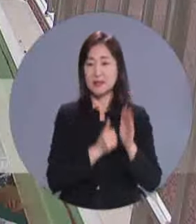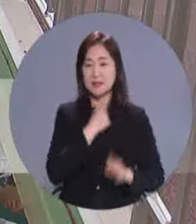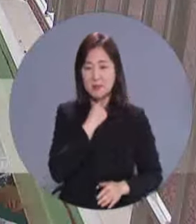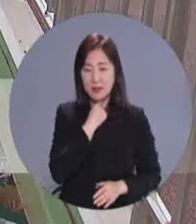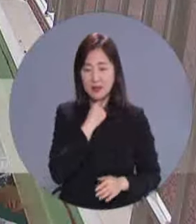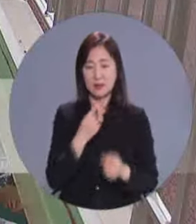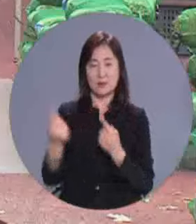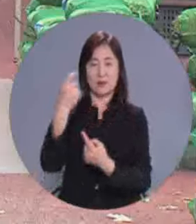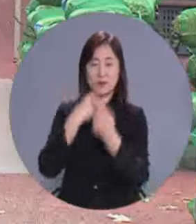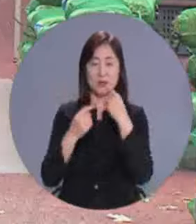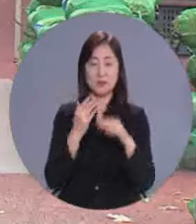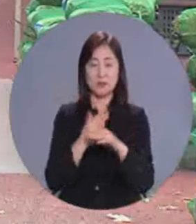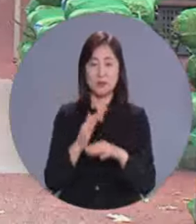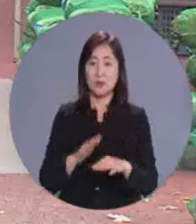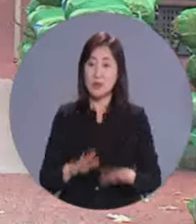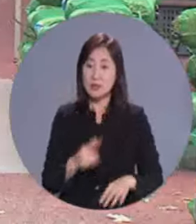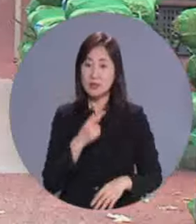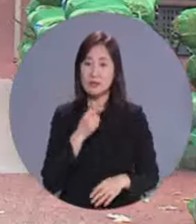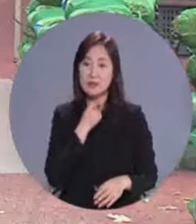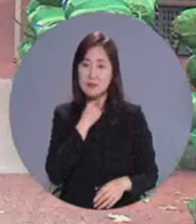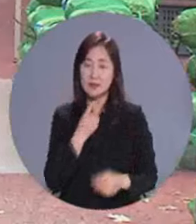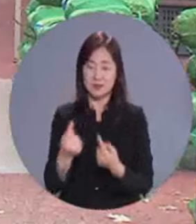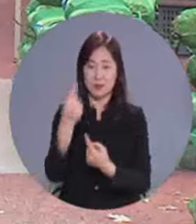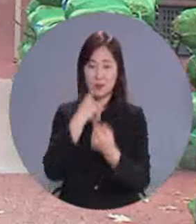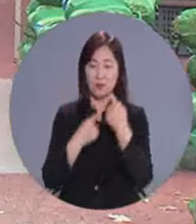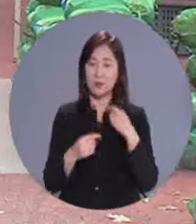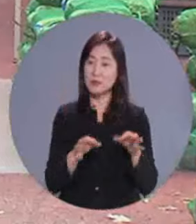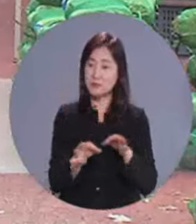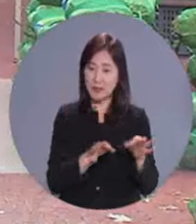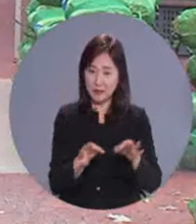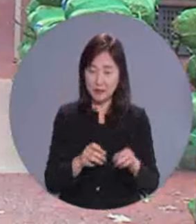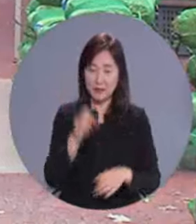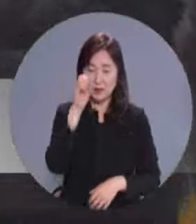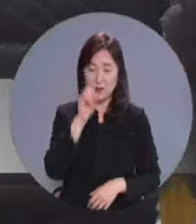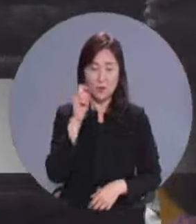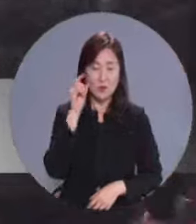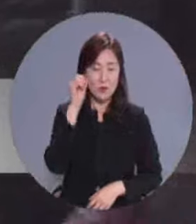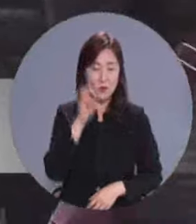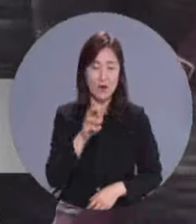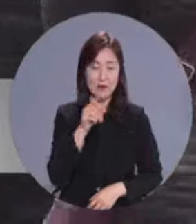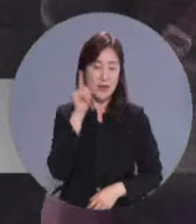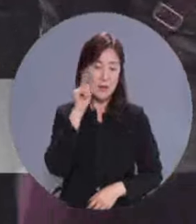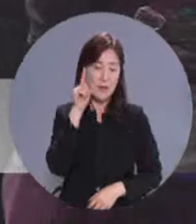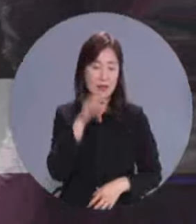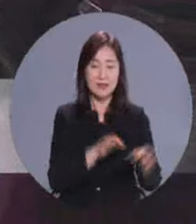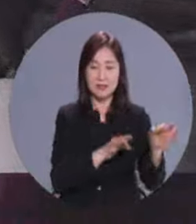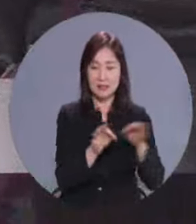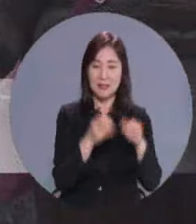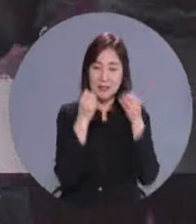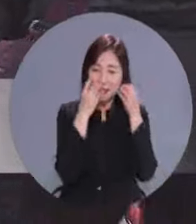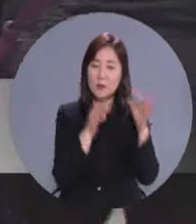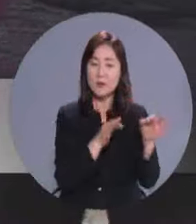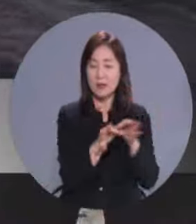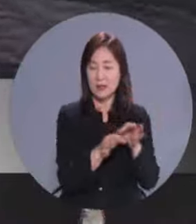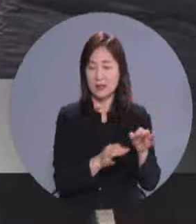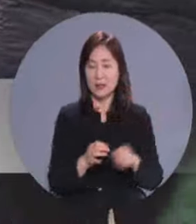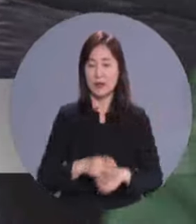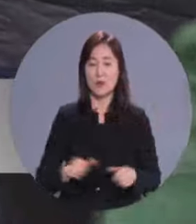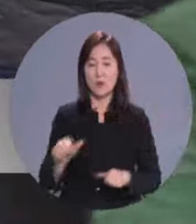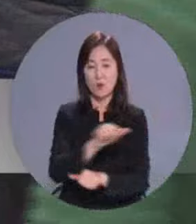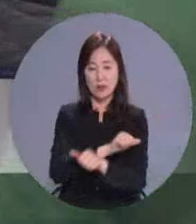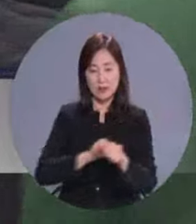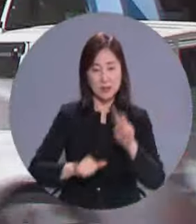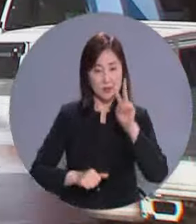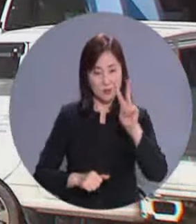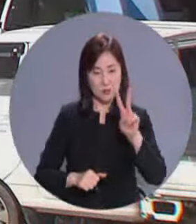모집합니다 이번에 희망자를 모집하는 대상 점포는 광양 매일 시장의 아홉개 신규 점포와 광양 오일 시장 두 개